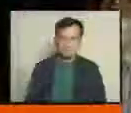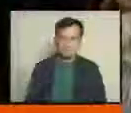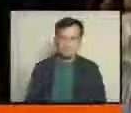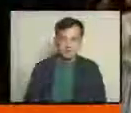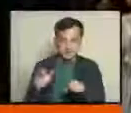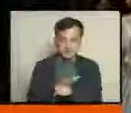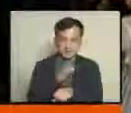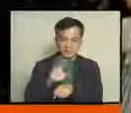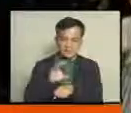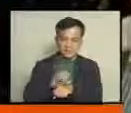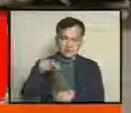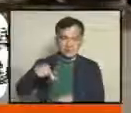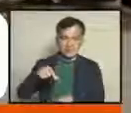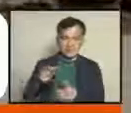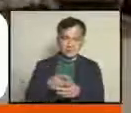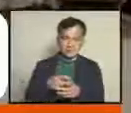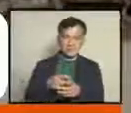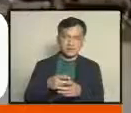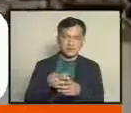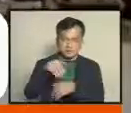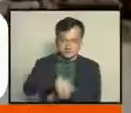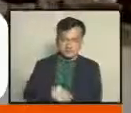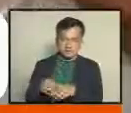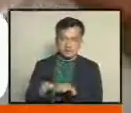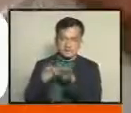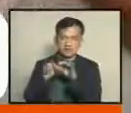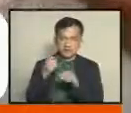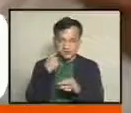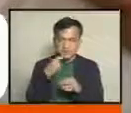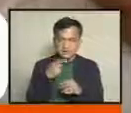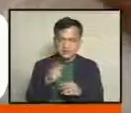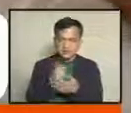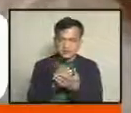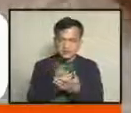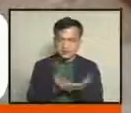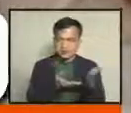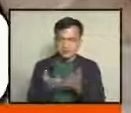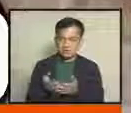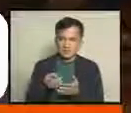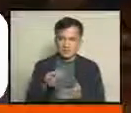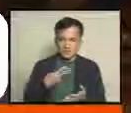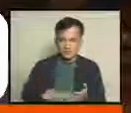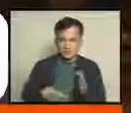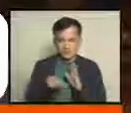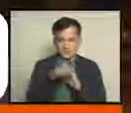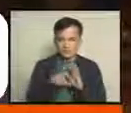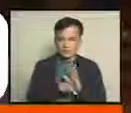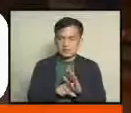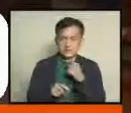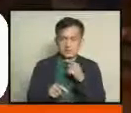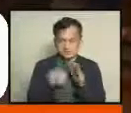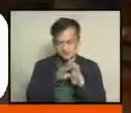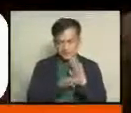Napuno ang simbahan ng Quiapo sa unang simbang gabi kanina. Ang ilang dumalo, may bit-bit ding wish list sa paniniwalang matutupad ito